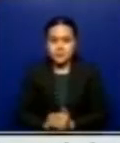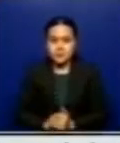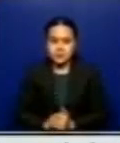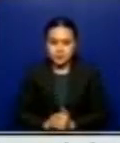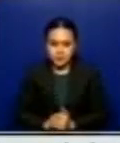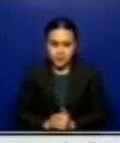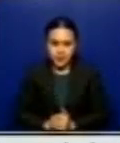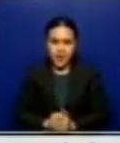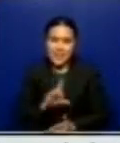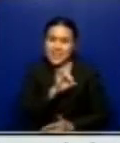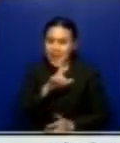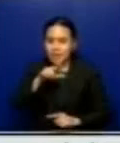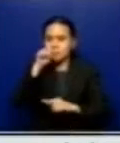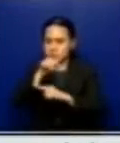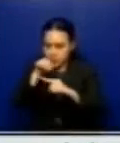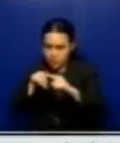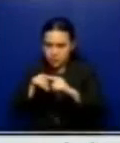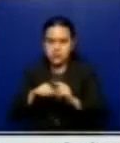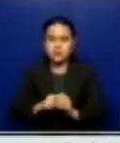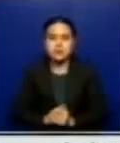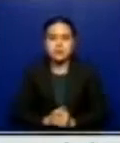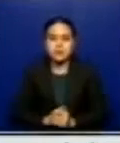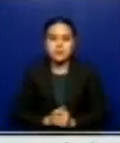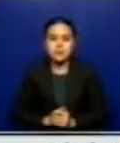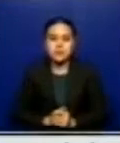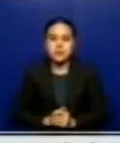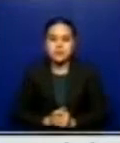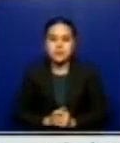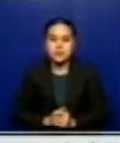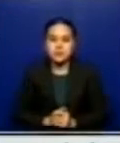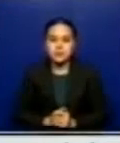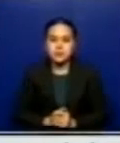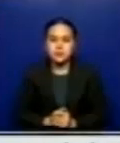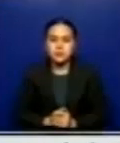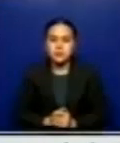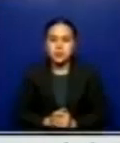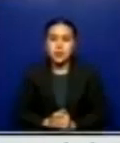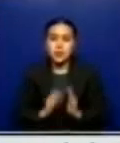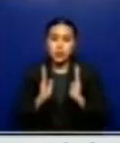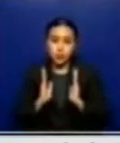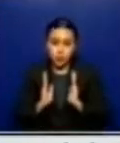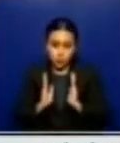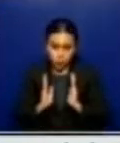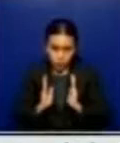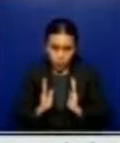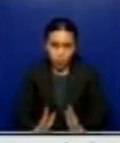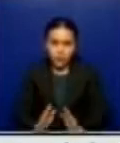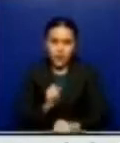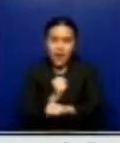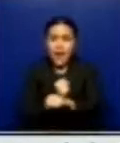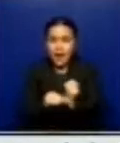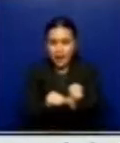เปอร์เซ็นต์ครับใช้จำนวนคนที่มาทำงานใช้แรงง